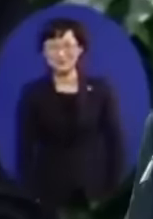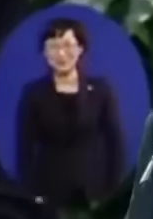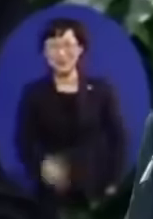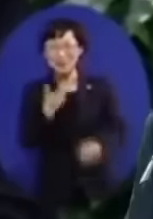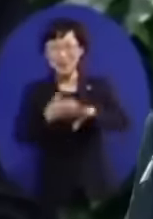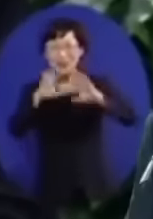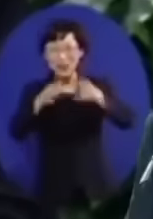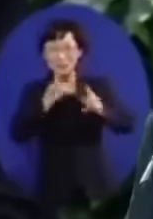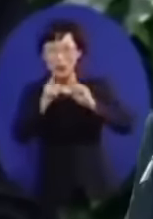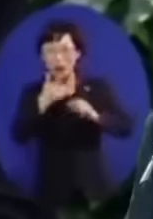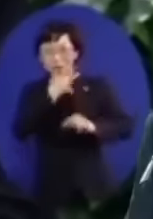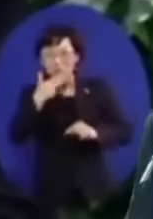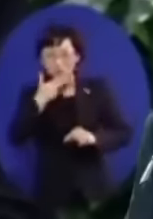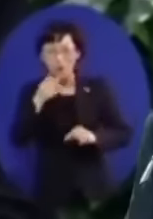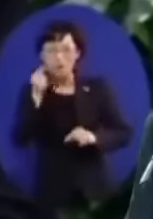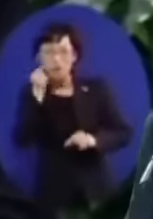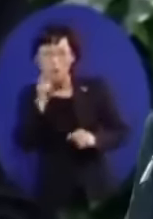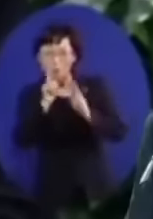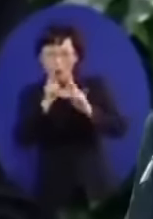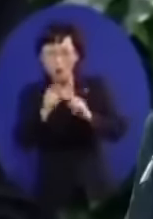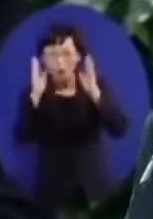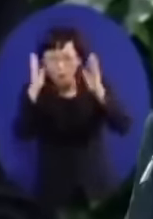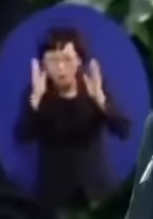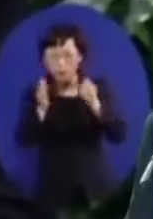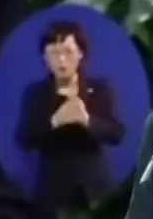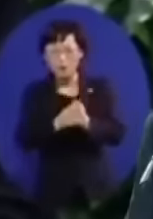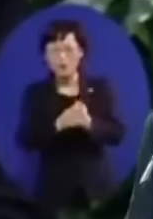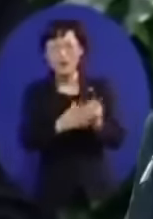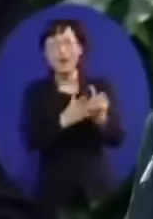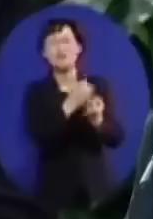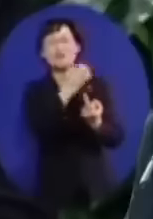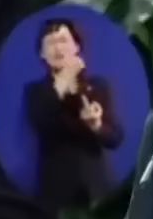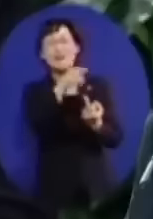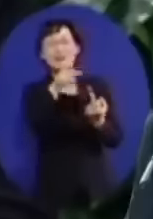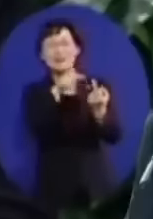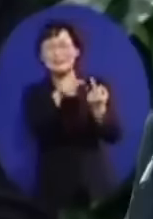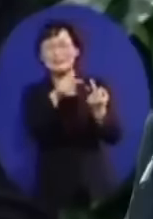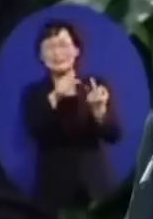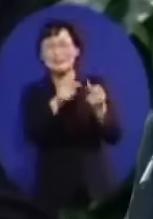외국어 공부하려고 애를 쓸 때마다 바벨탑 때문에 원망스러워요.